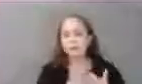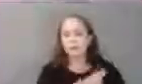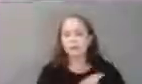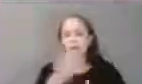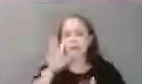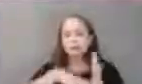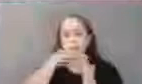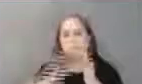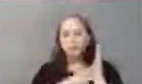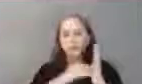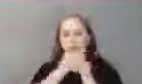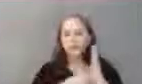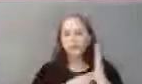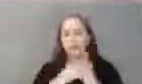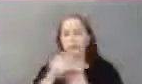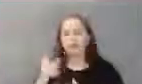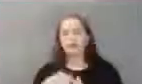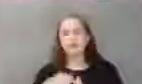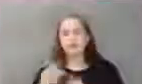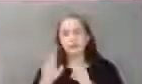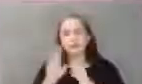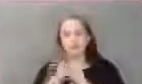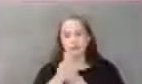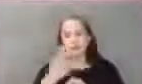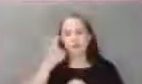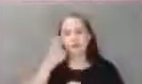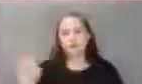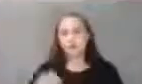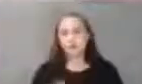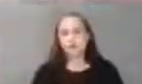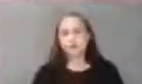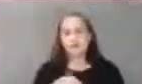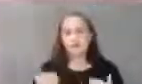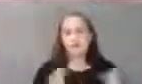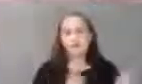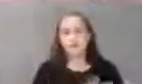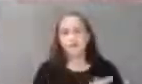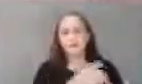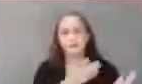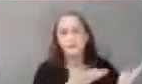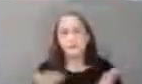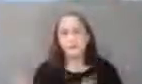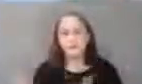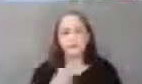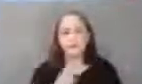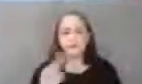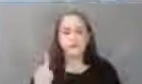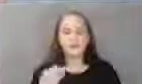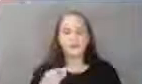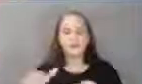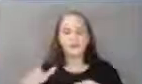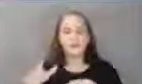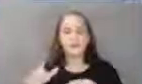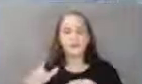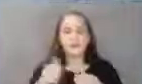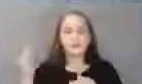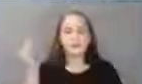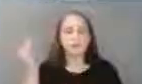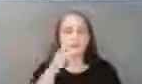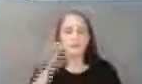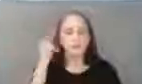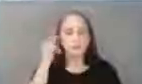dito sa Eliptical Road, the good thing here, sinusunod talaga ang bike lanes. May pa-barrier talaga para talagang